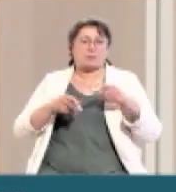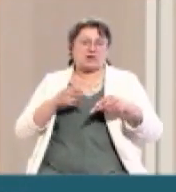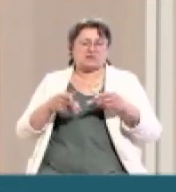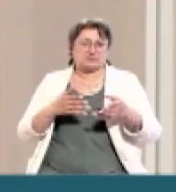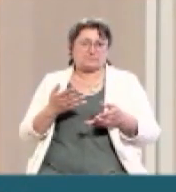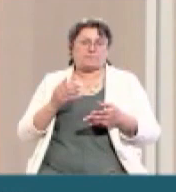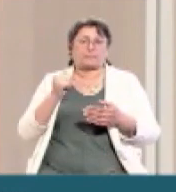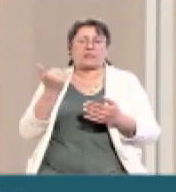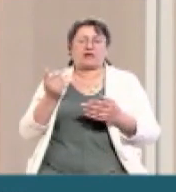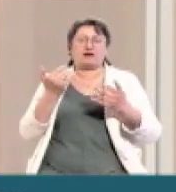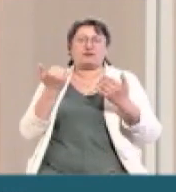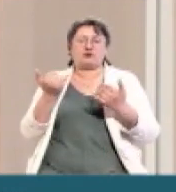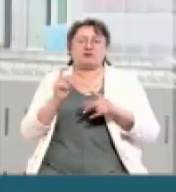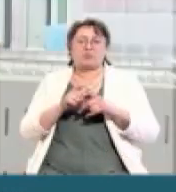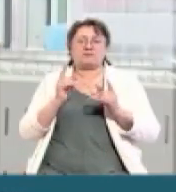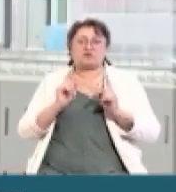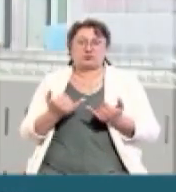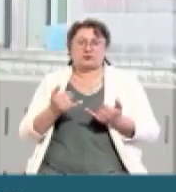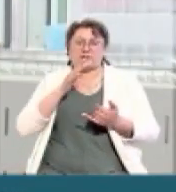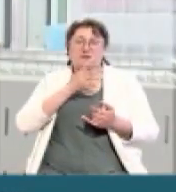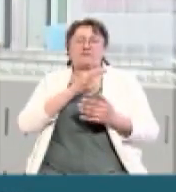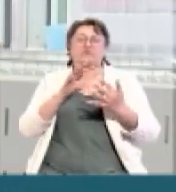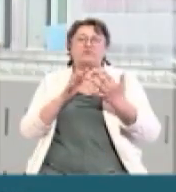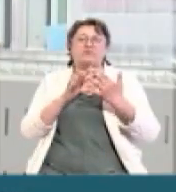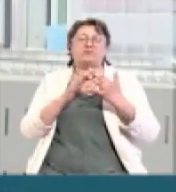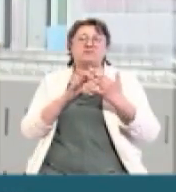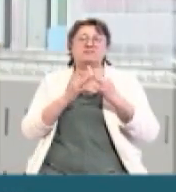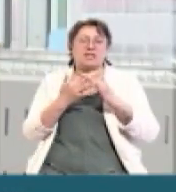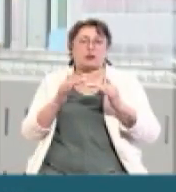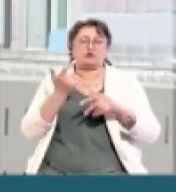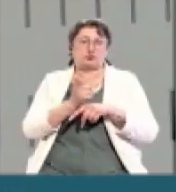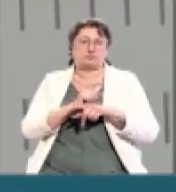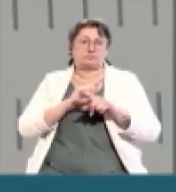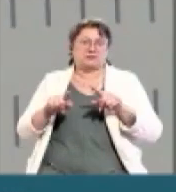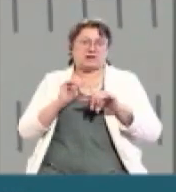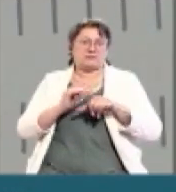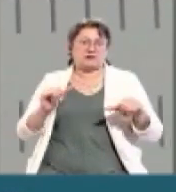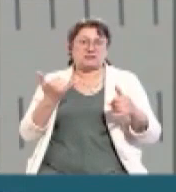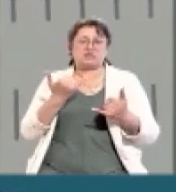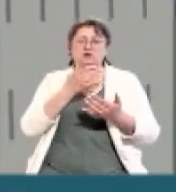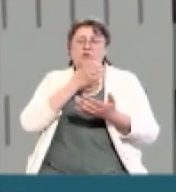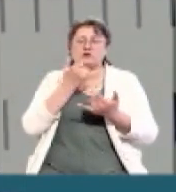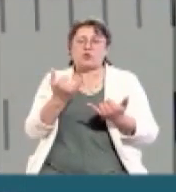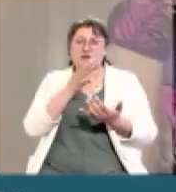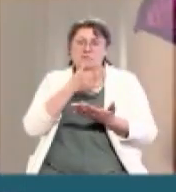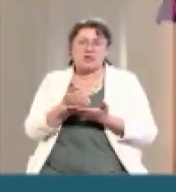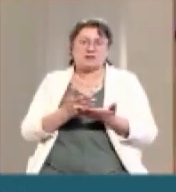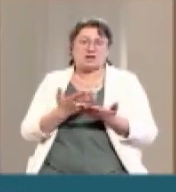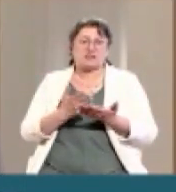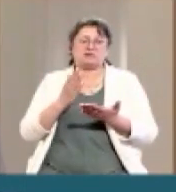ота жасапты. Оның айтуынша, ауылдық медицина қазіргі күні дамып келеді. Заман талабына сай жабдықтармен де толық қамтамасыз